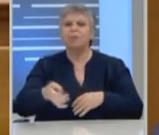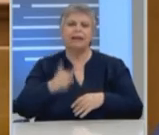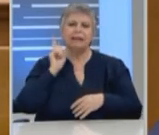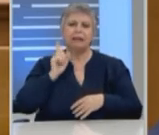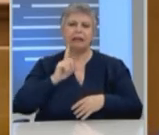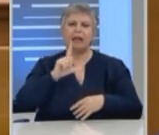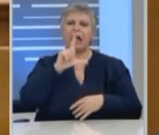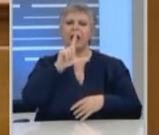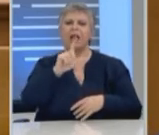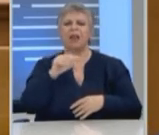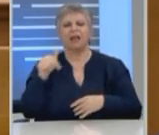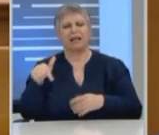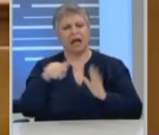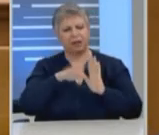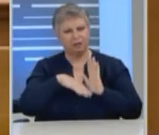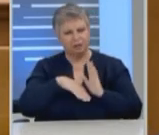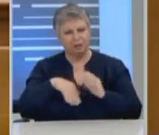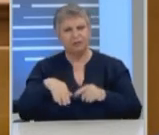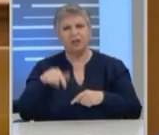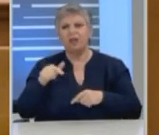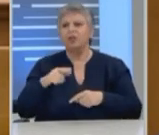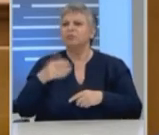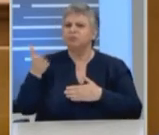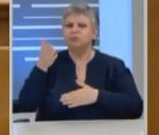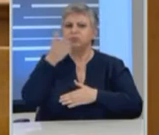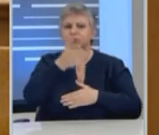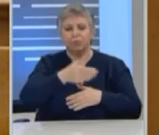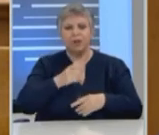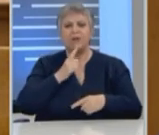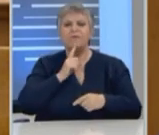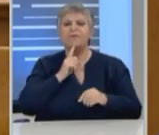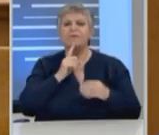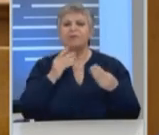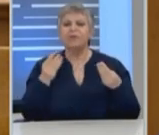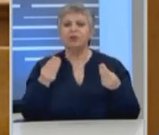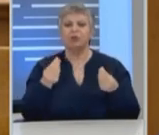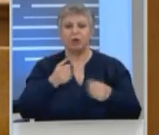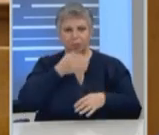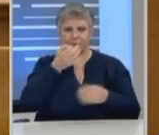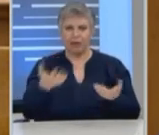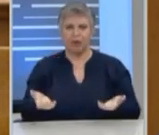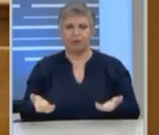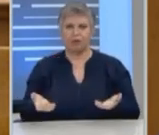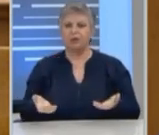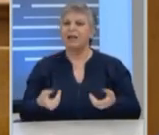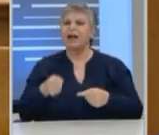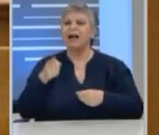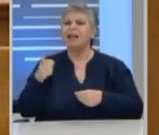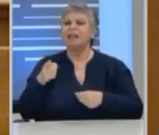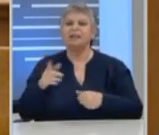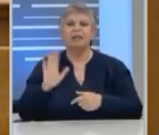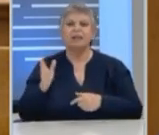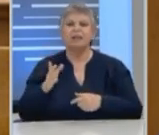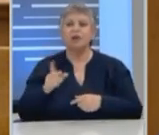Εσείς τι είπατε σε αυτούς, αν σας ρωτήσανε, αν σας ζητήσανε δέσμευση αν θα τα